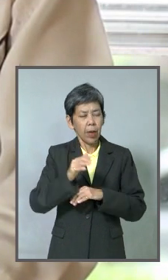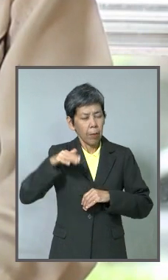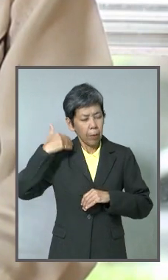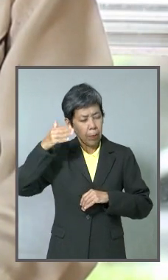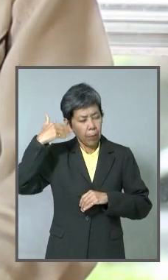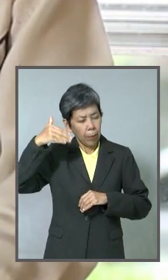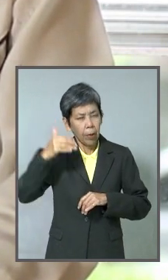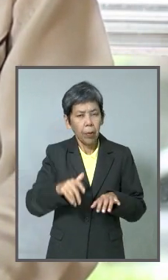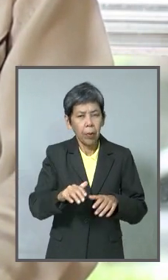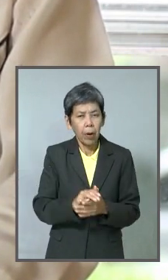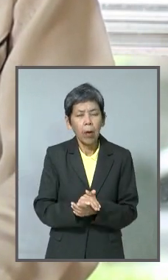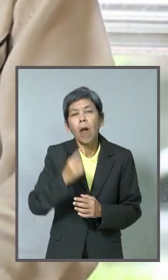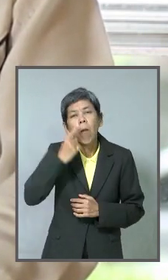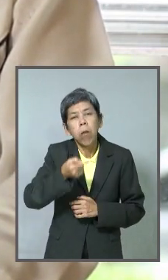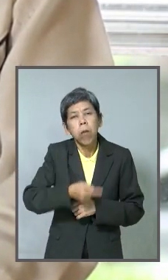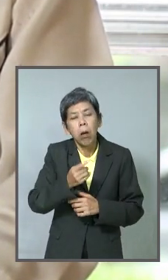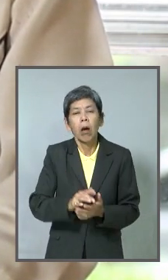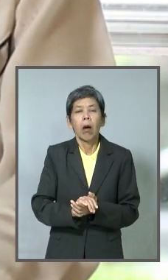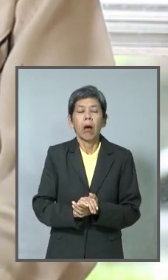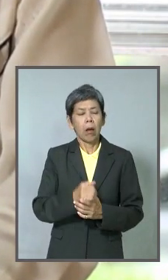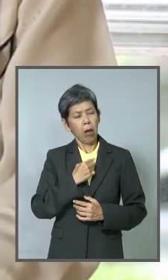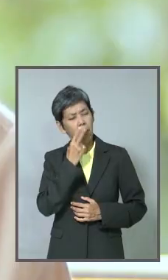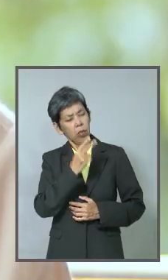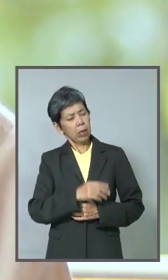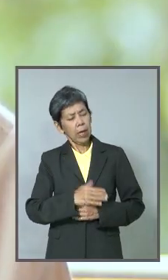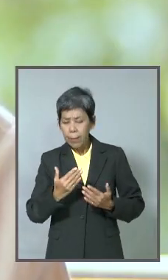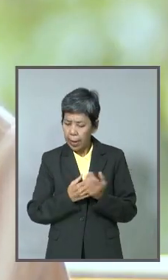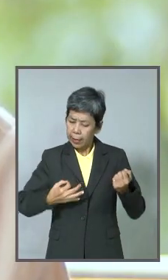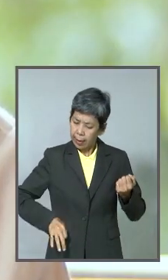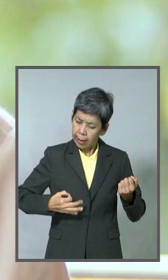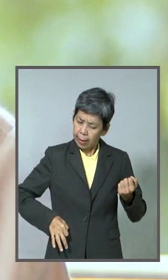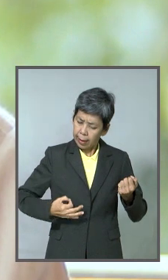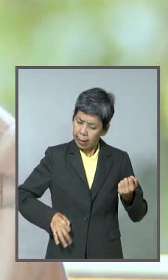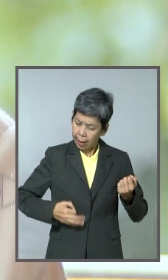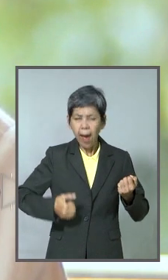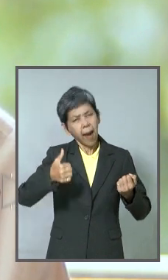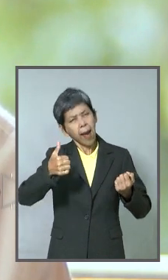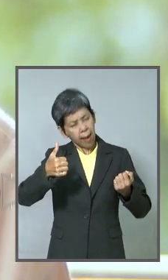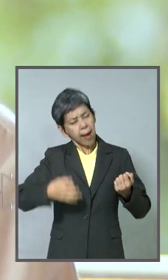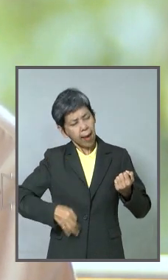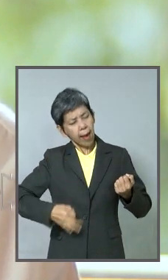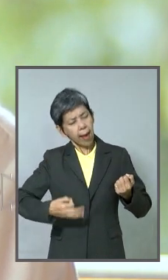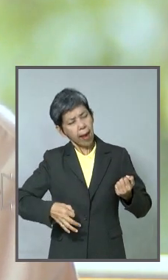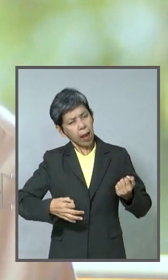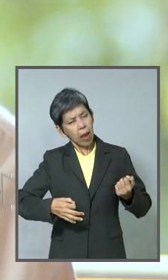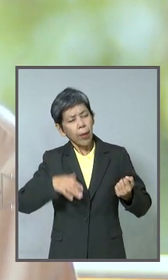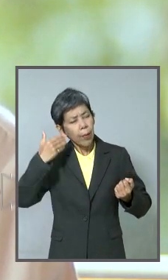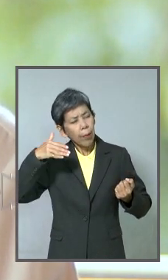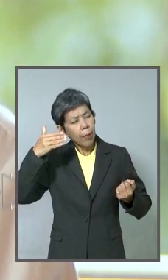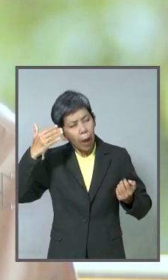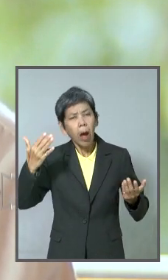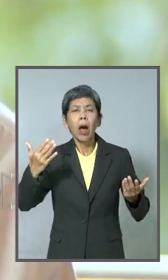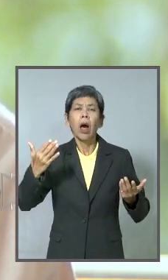าก็เล่นได้ดีแต่หลังจากเล่นปุ๊บเขาก็กลับมาเป็นเหมือนเดิมแล้วเปลี่ยนเครื่องมือมาเล่นกีตาร์ก็เหมือนกันกีตาร์ก็เล่นได้ร้องเพลง